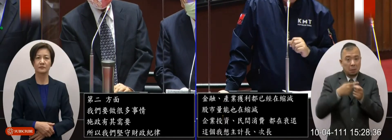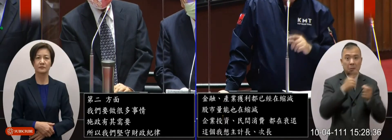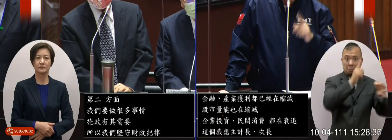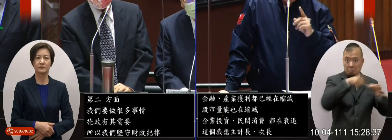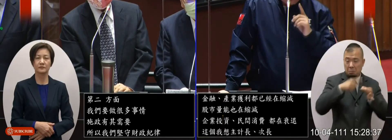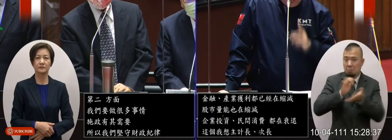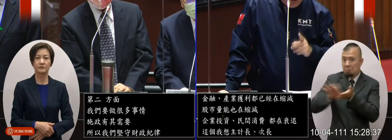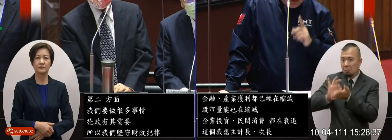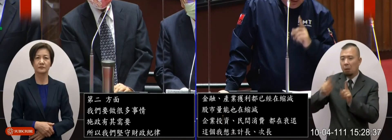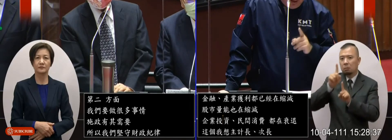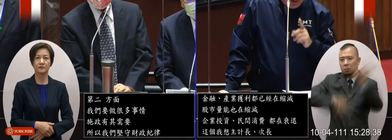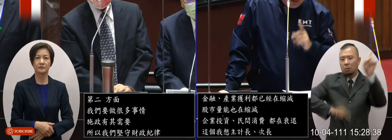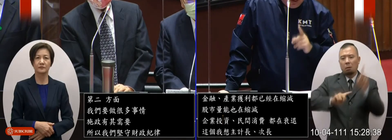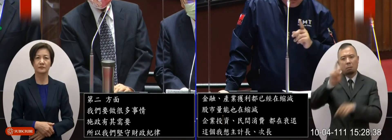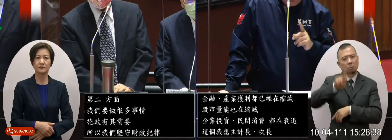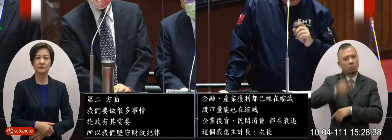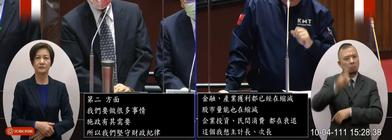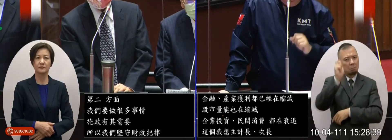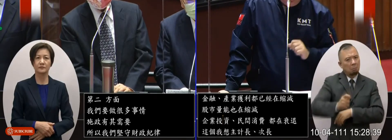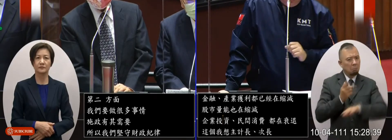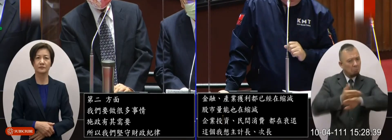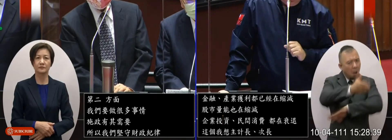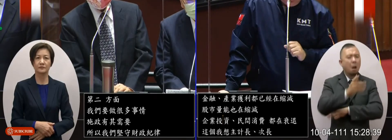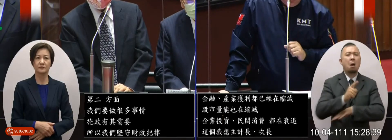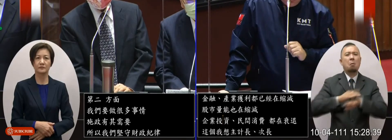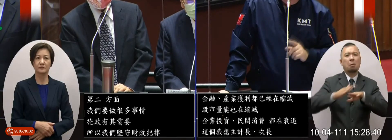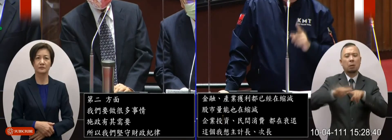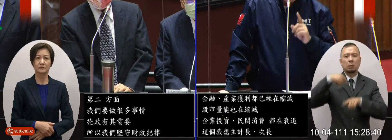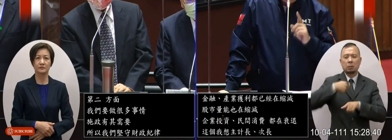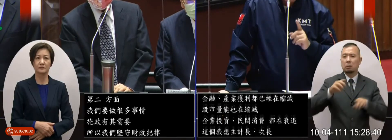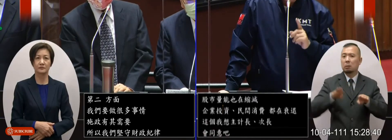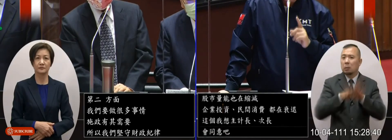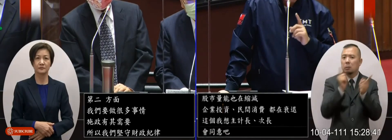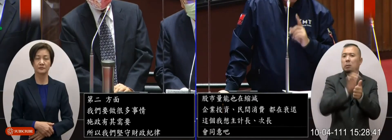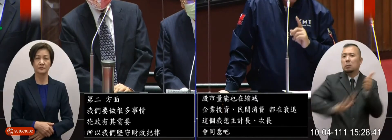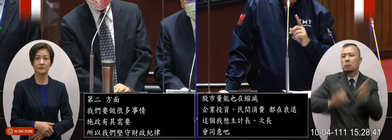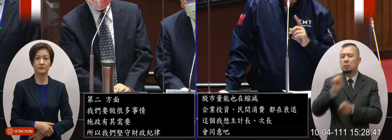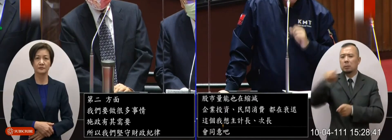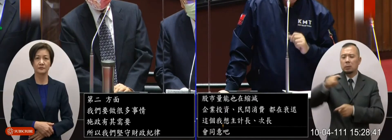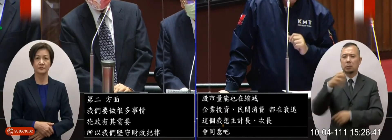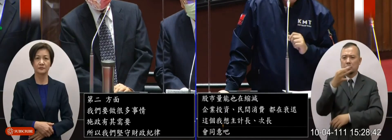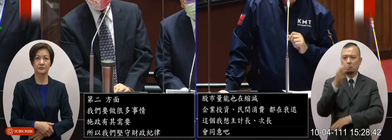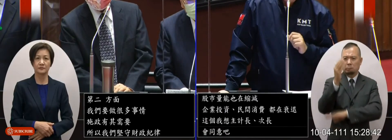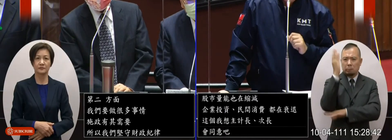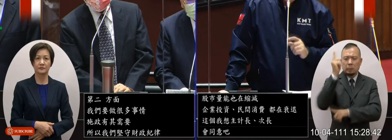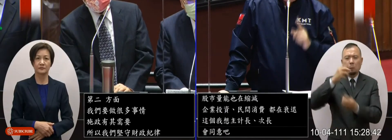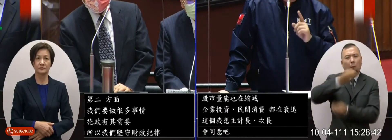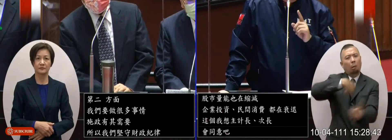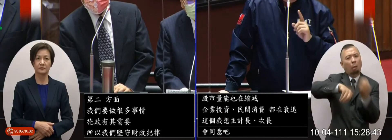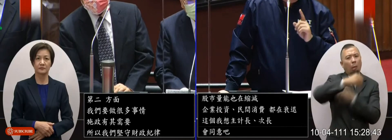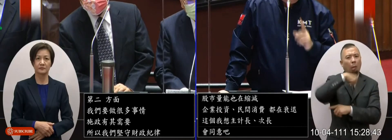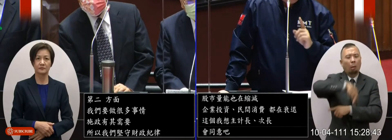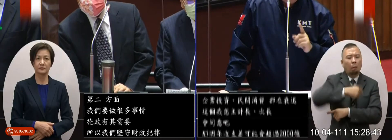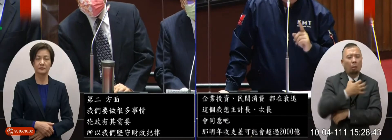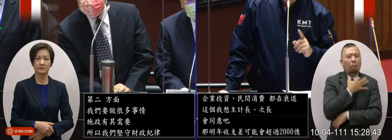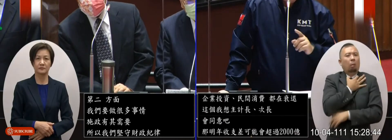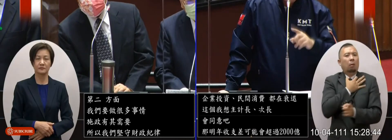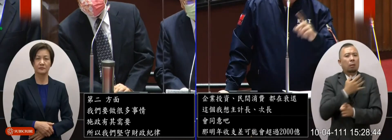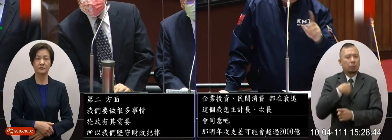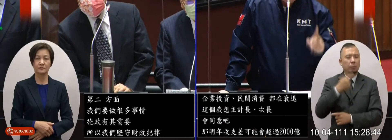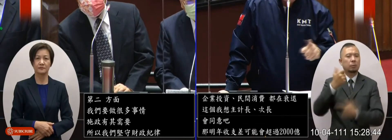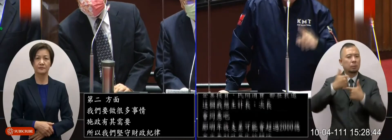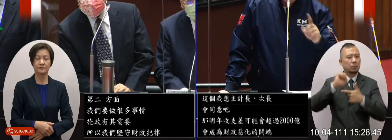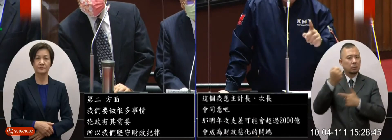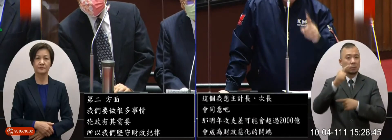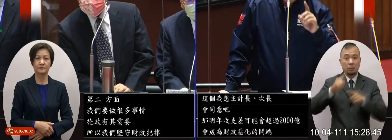啊，这会成为财政恶化的开端呢、啊。所以本席真的建议。行政院在